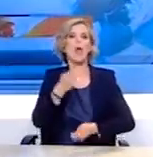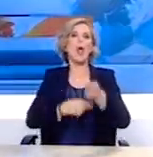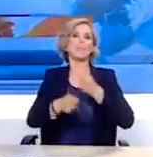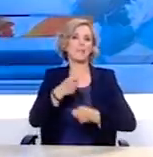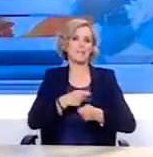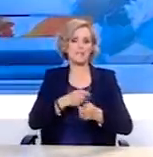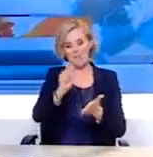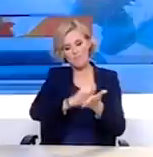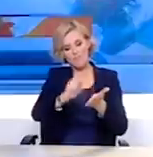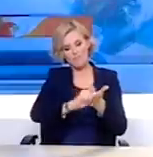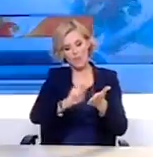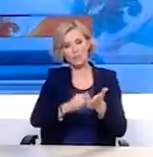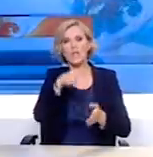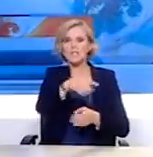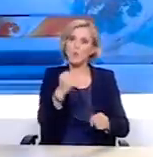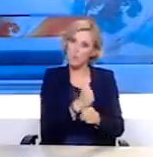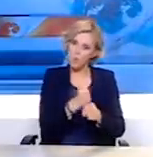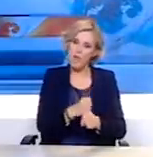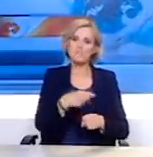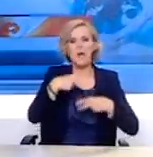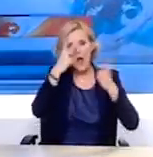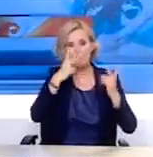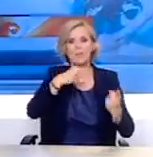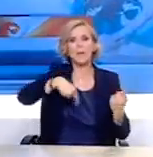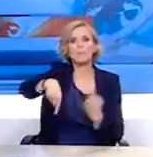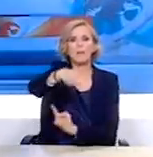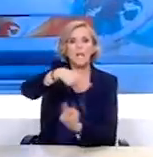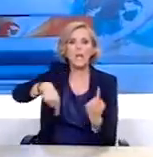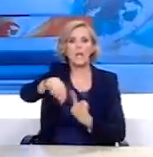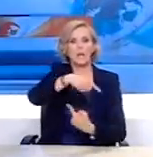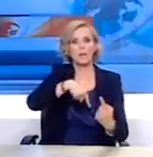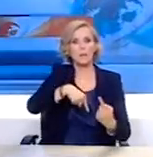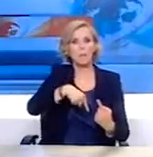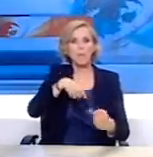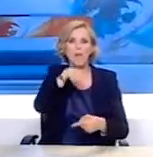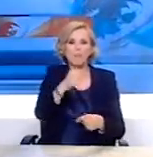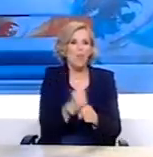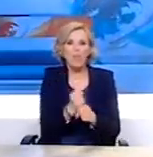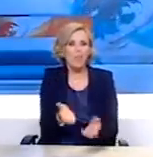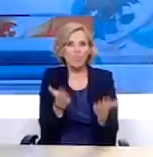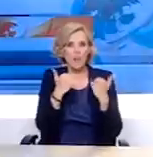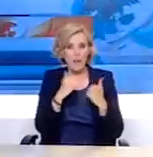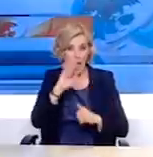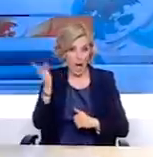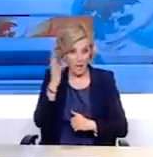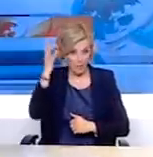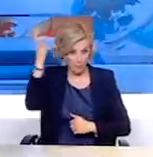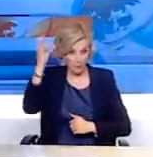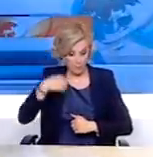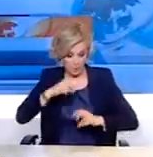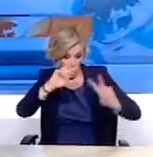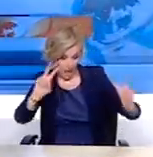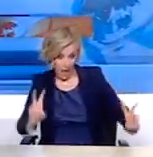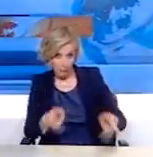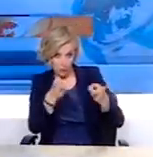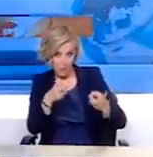επιχειρήσεων, σε άτομα που δεν απασχολούνται σε αυτές. Στην περίπτωση που κατά τη διεξαγωγή σχετικού ελέγχου αποδειχθεί κάτι τέτοιο, στον